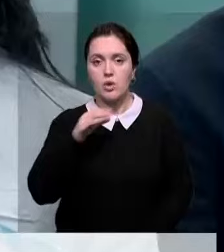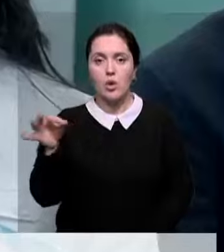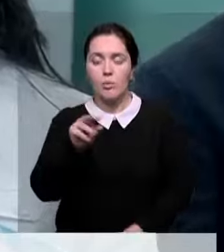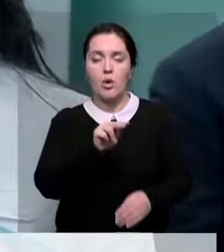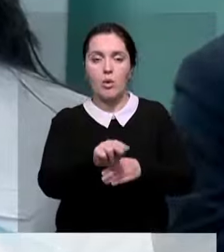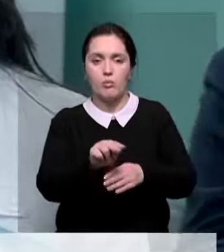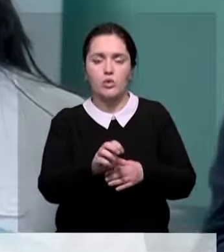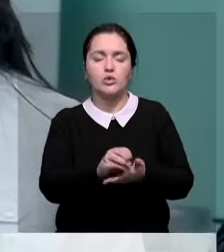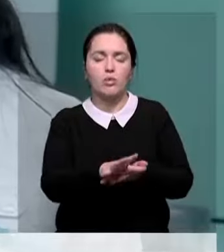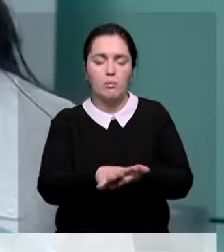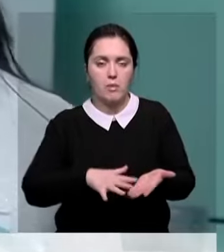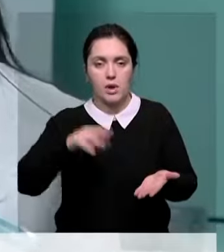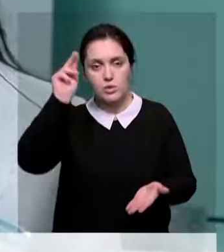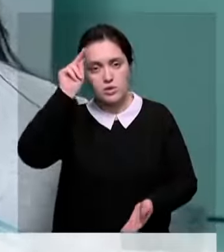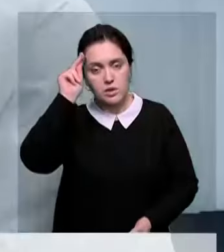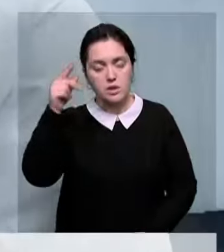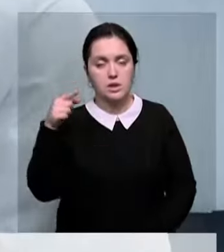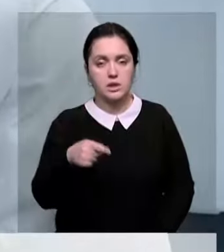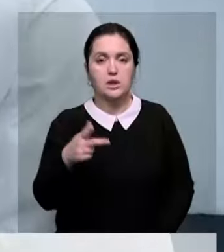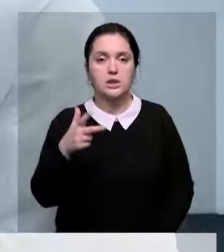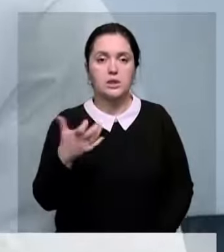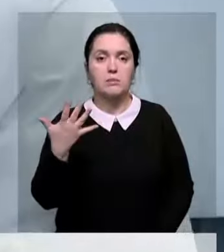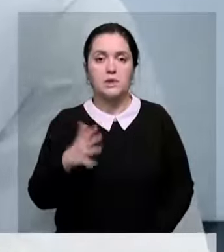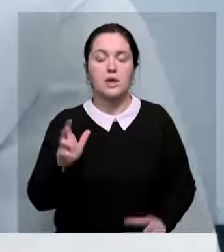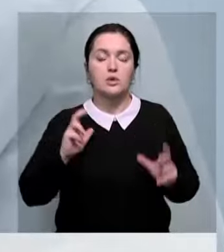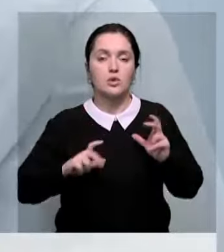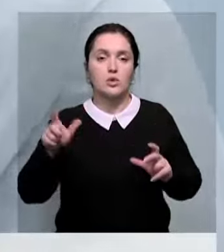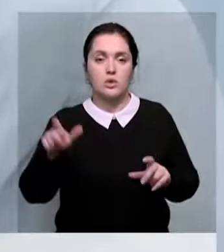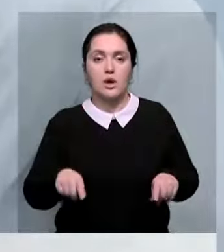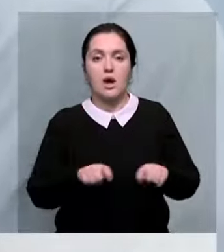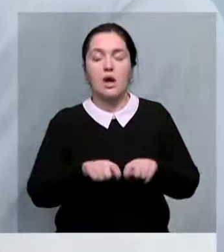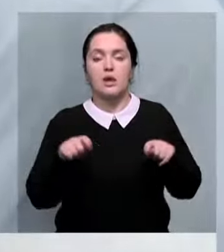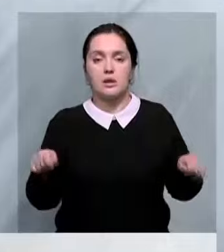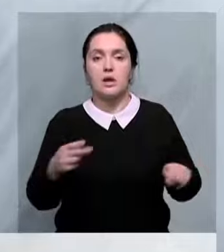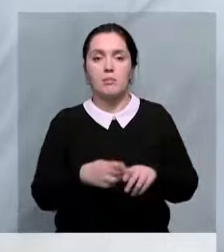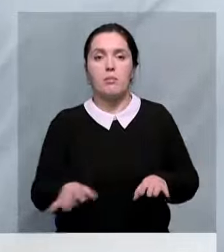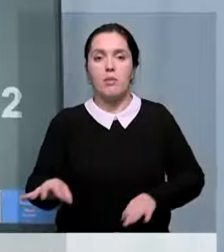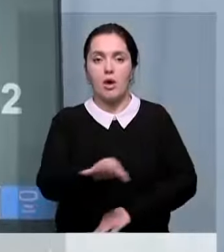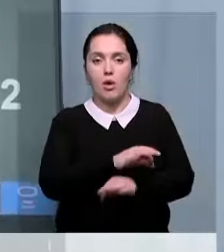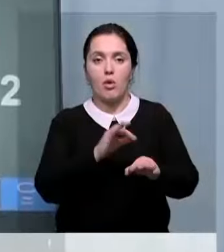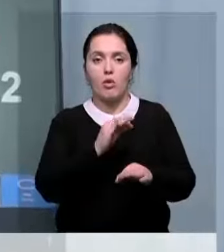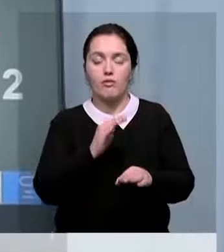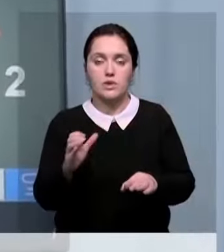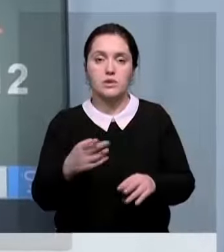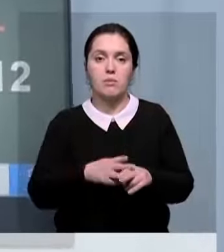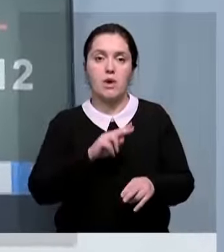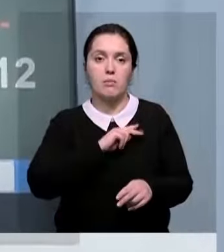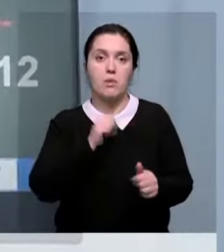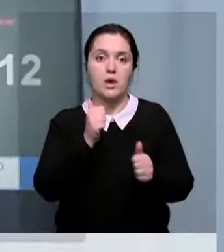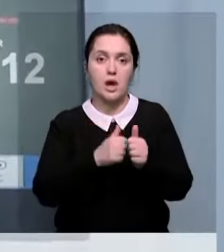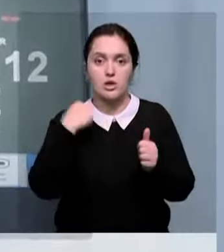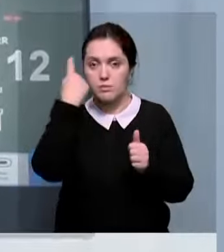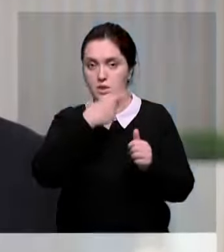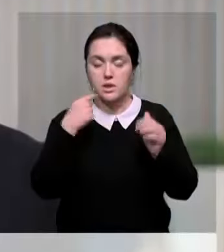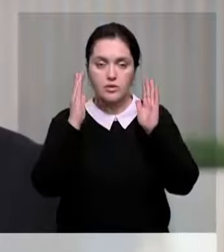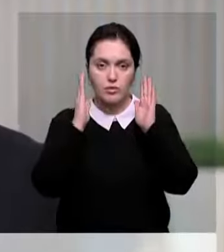и продолжают учиться 1350 студентов. В университете открыли региональный проектный офис, где специалисты работают с каждым